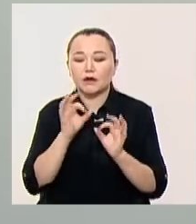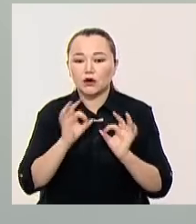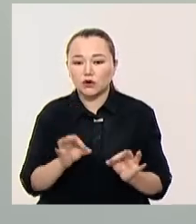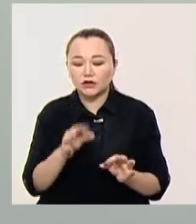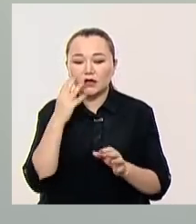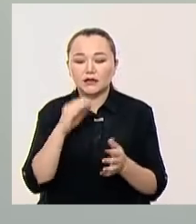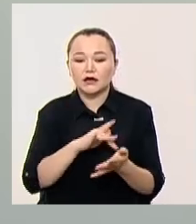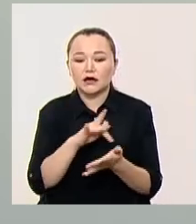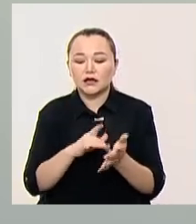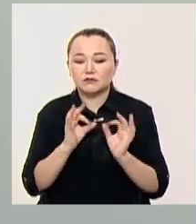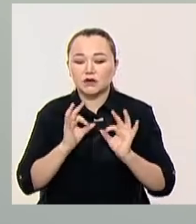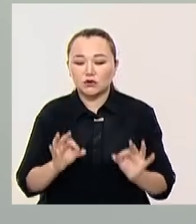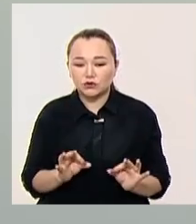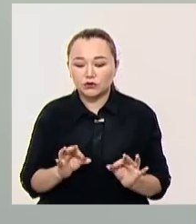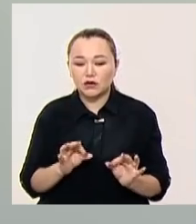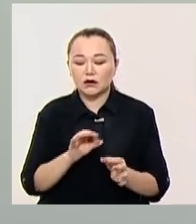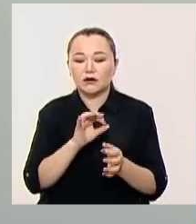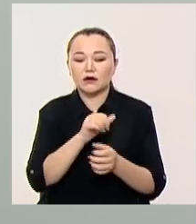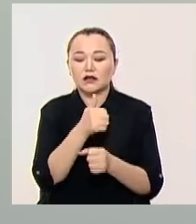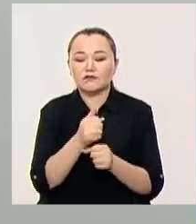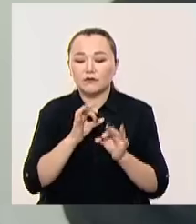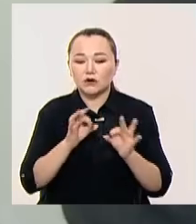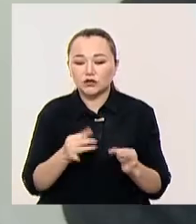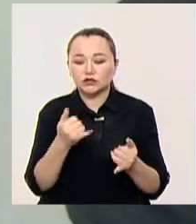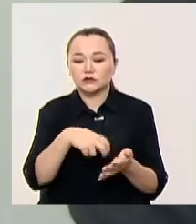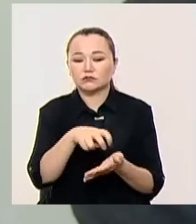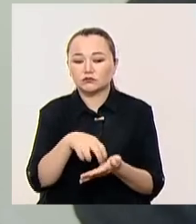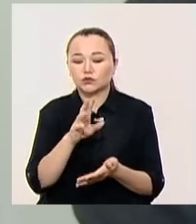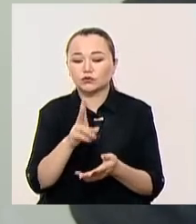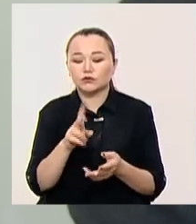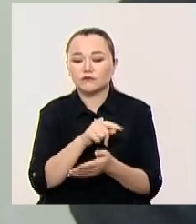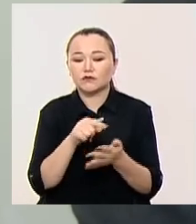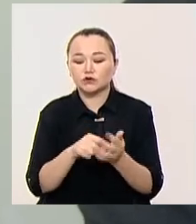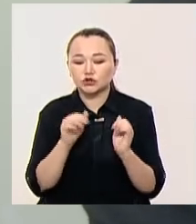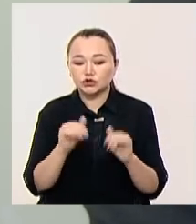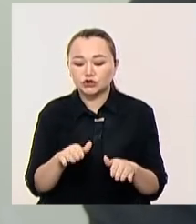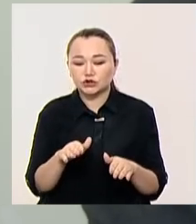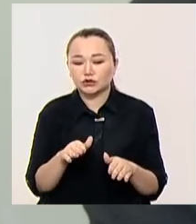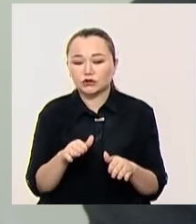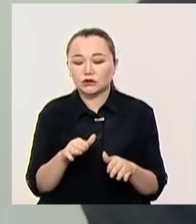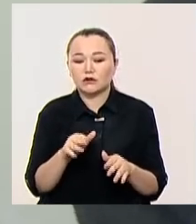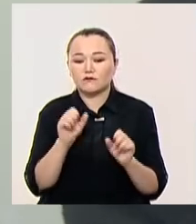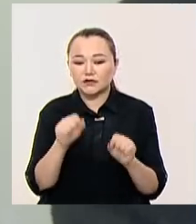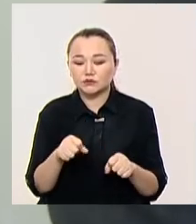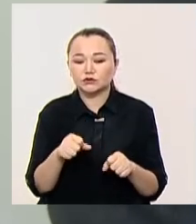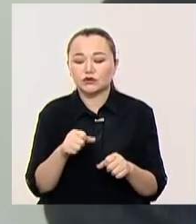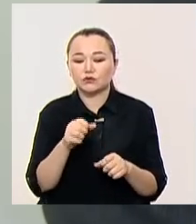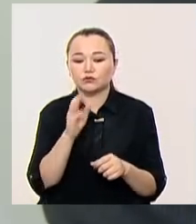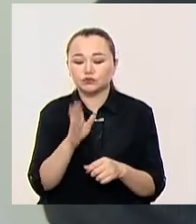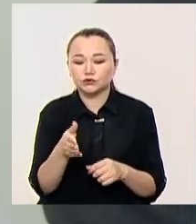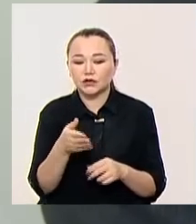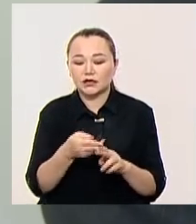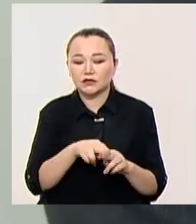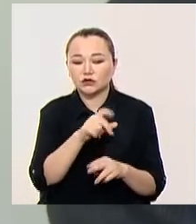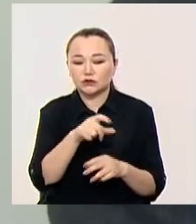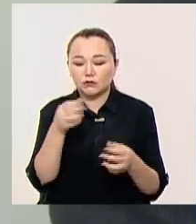қаласының прокуратурасы. Бас прокурорға қазір хат жолдаймыз, сіздің осы сұрақты шешуге. Иә, мүмкіндігі болады. Мына сияқты